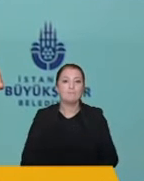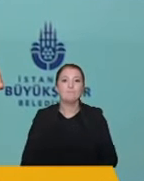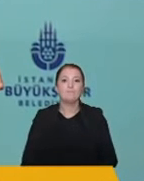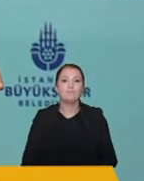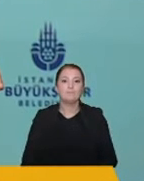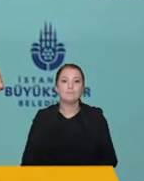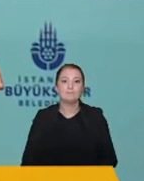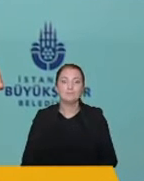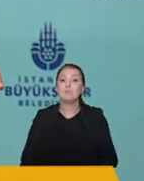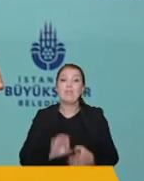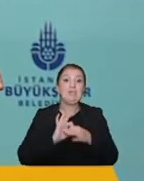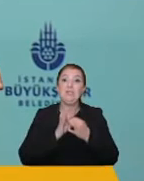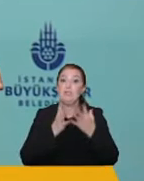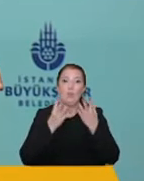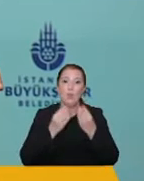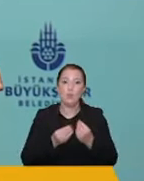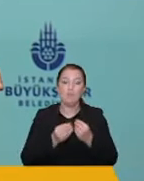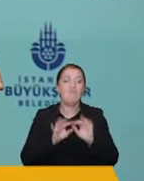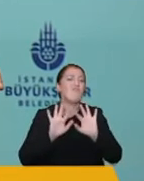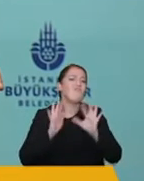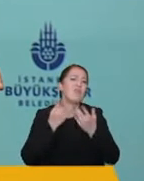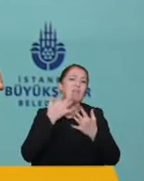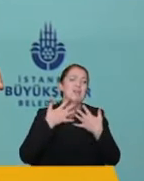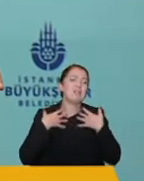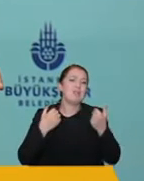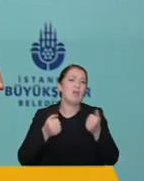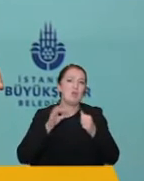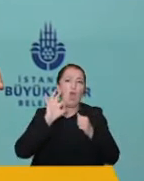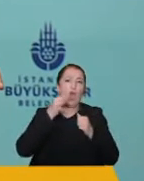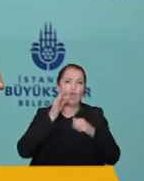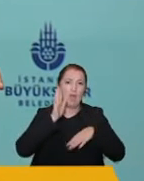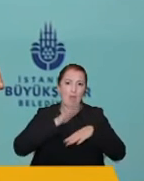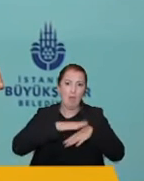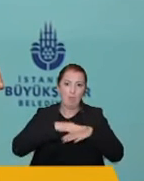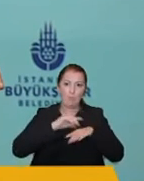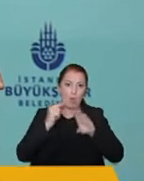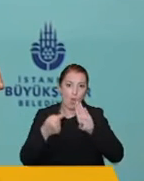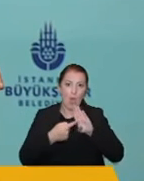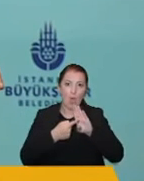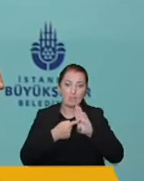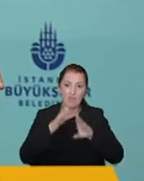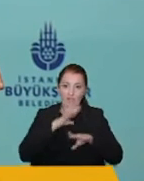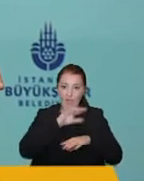Nasıl bir adalettir bu? Veya bir sağlık ocağı yaptığını gösterebilir mi?